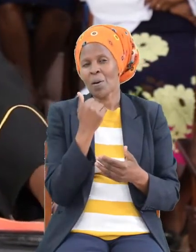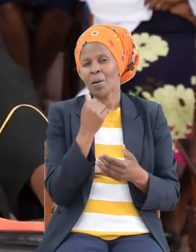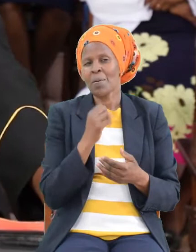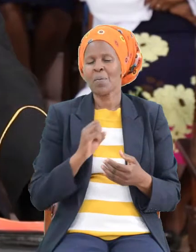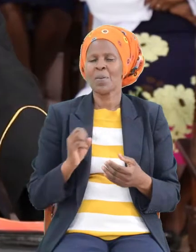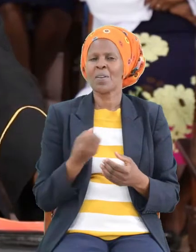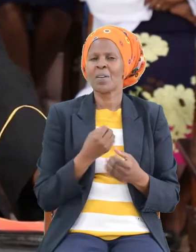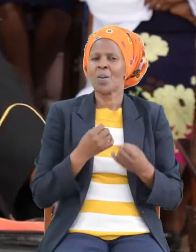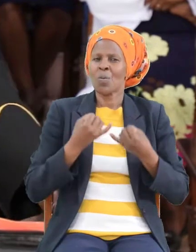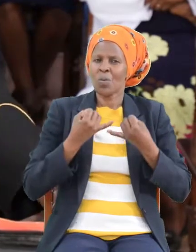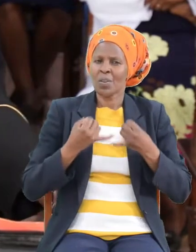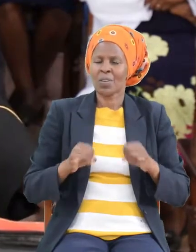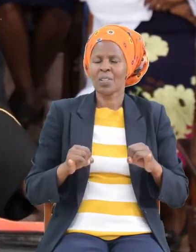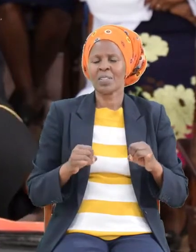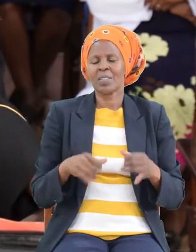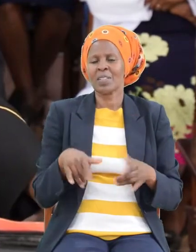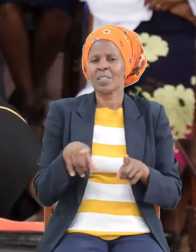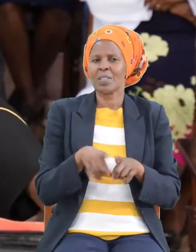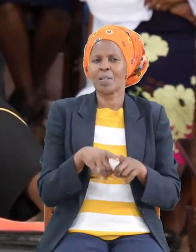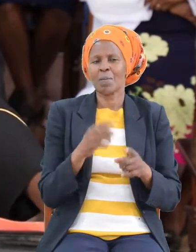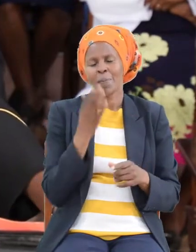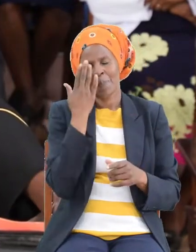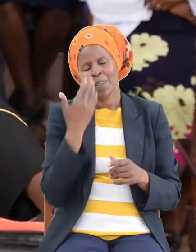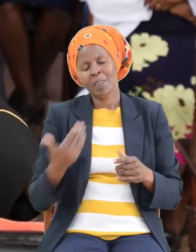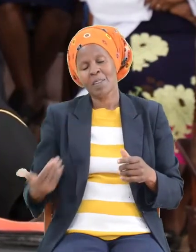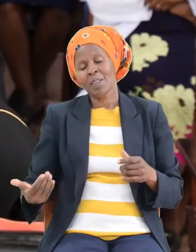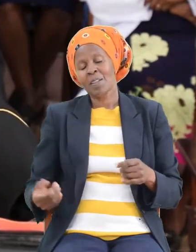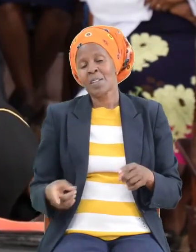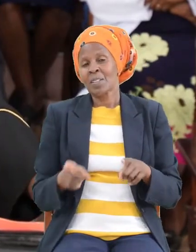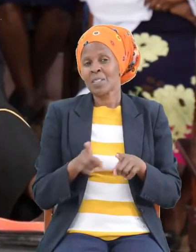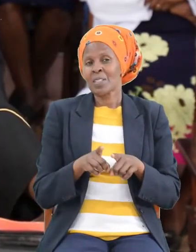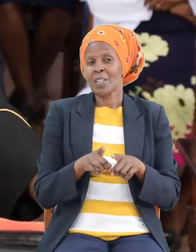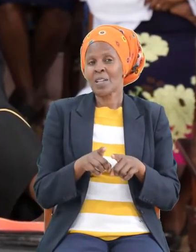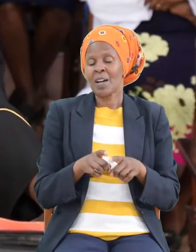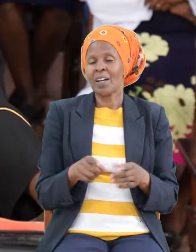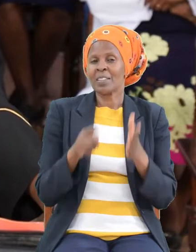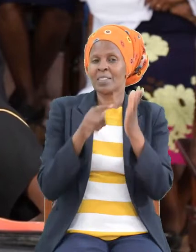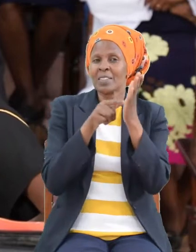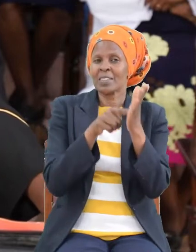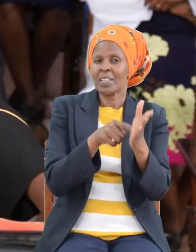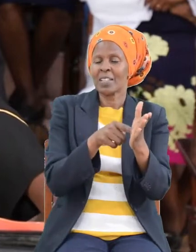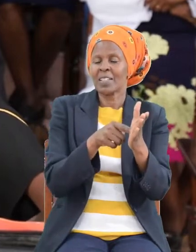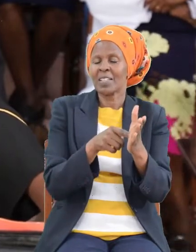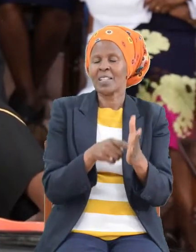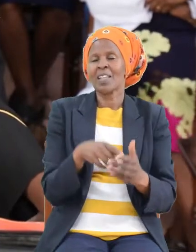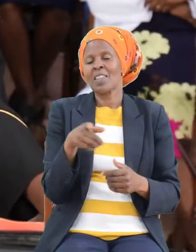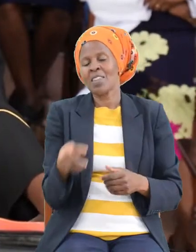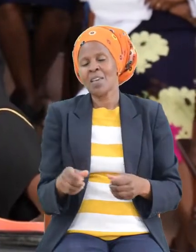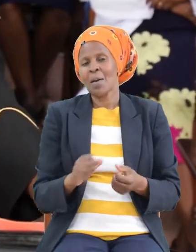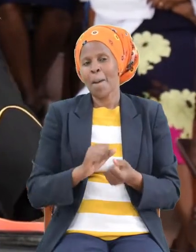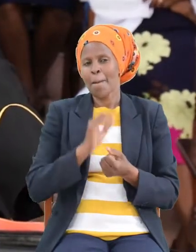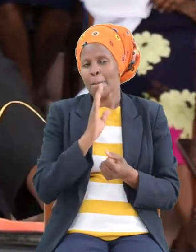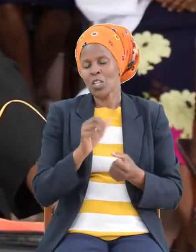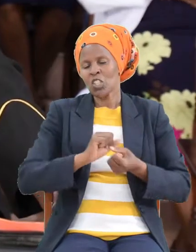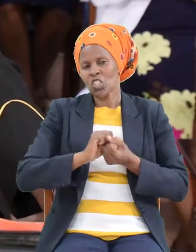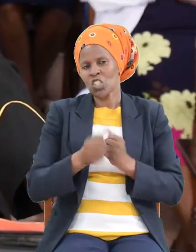tunaoshwa, na hao watu wana wa Israeli walikuwa wanaoshwa ikiwa ni ishara ya kwamba wamebadilishwa.